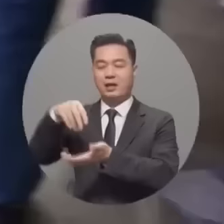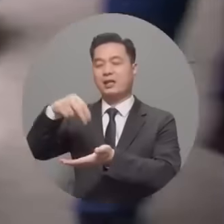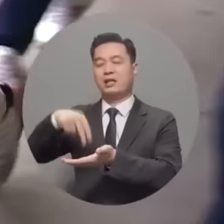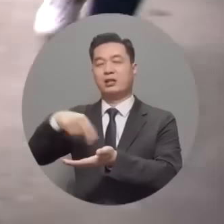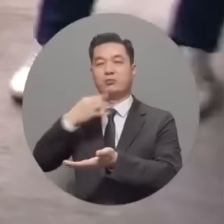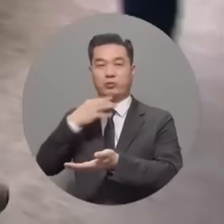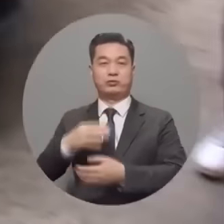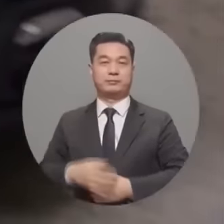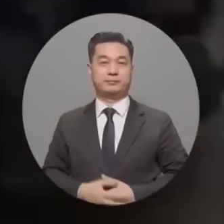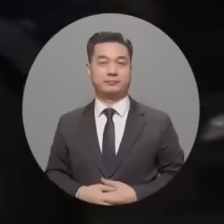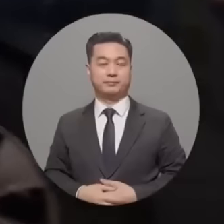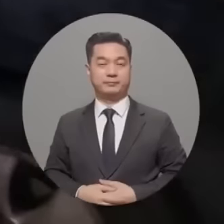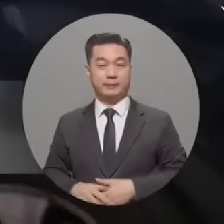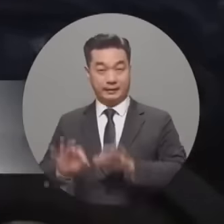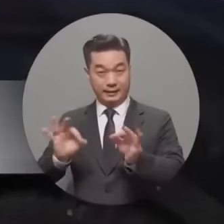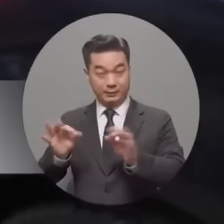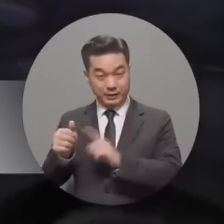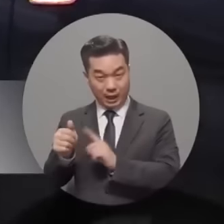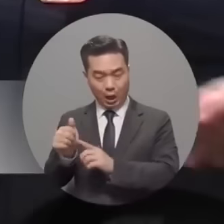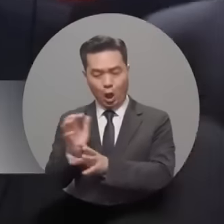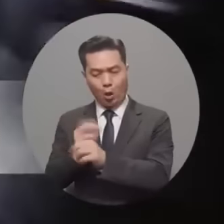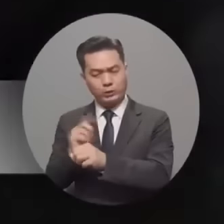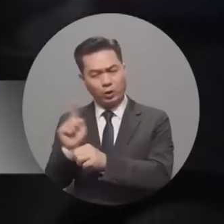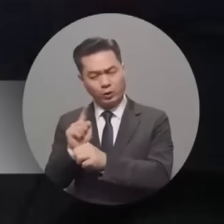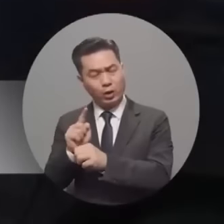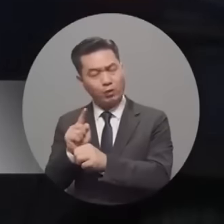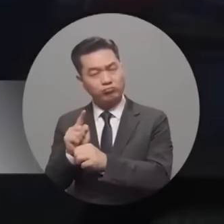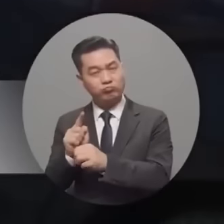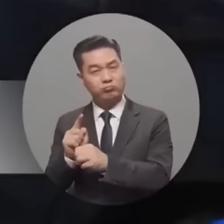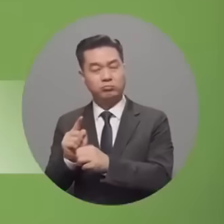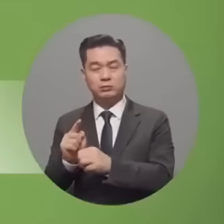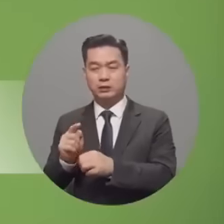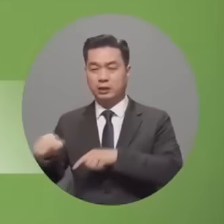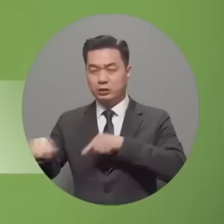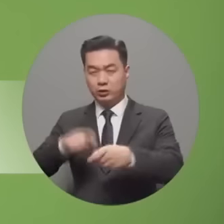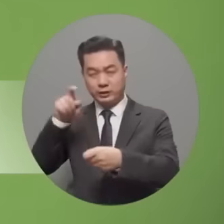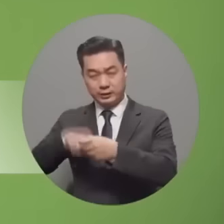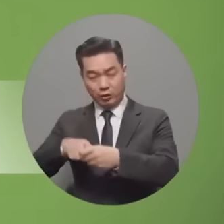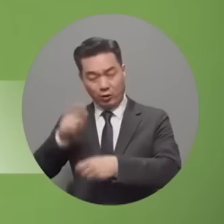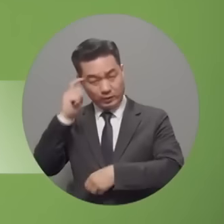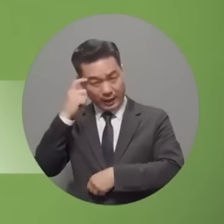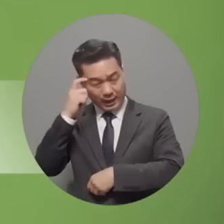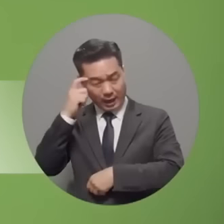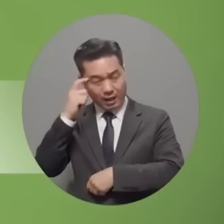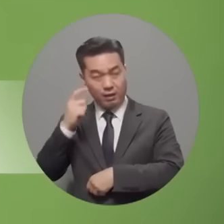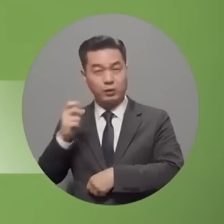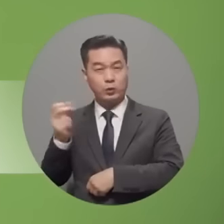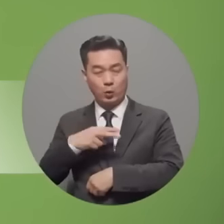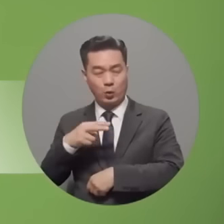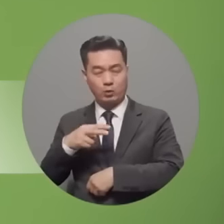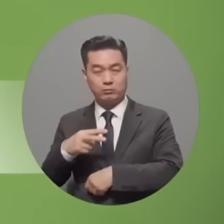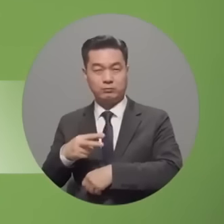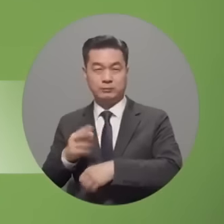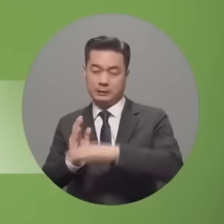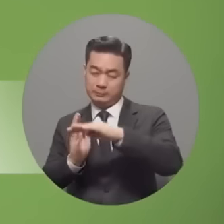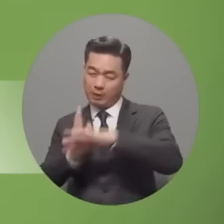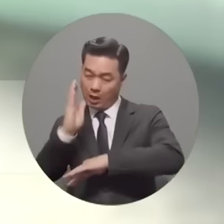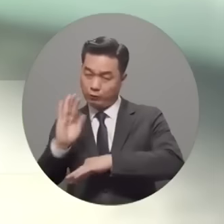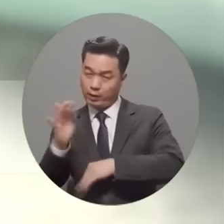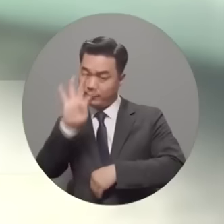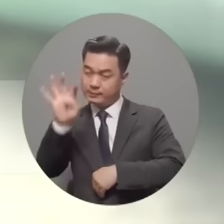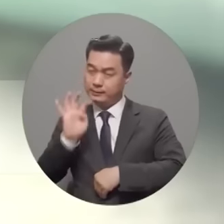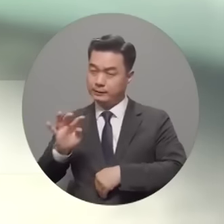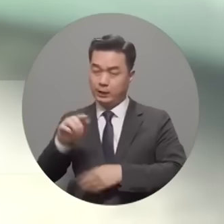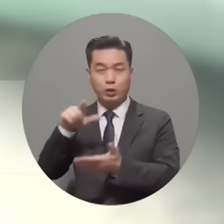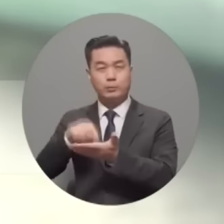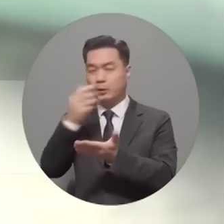낭독했습니다. 김 씨가 언제, 어떤 방식으로 정치적 신념을 쌓아왔고 극단화했는지를 밝히는 게 핵심이지만